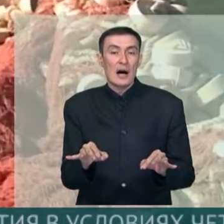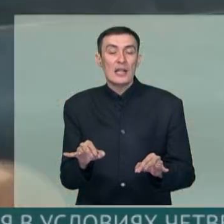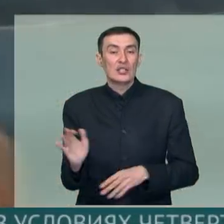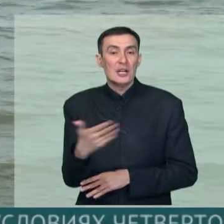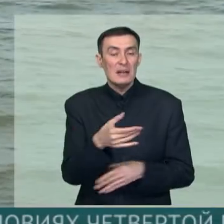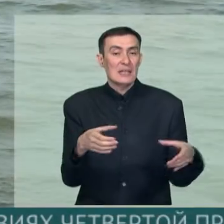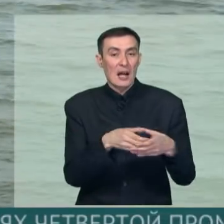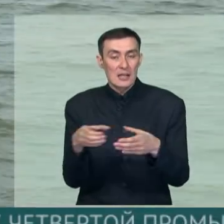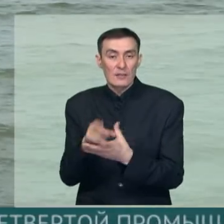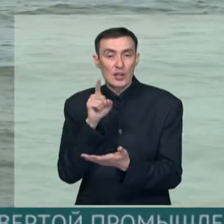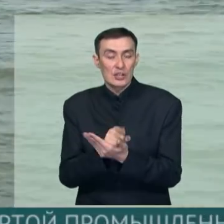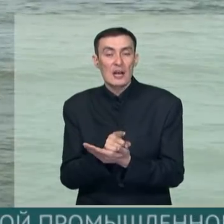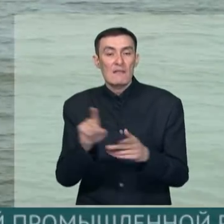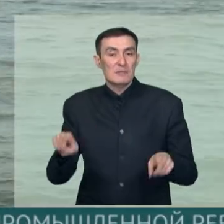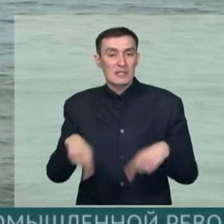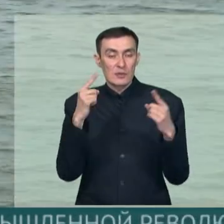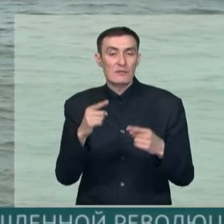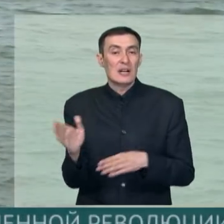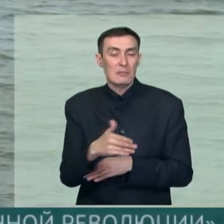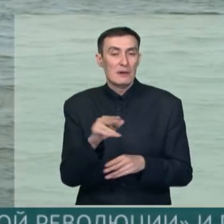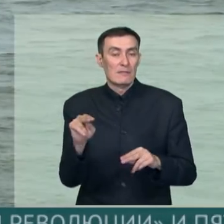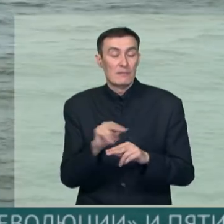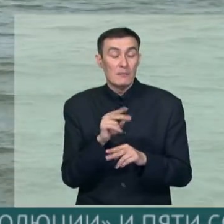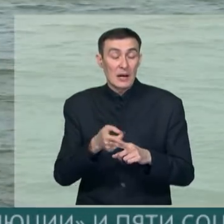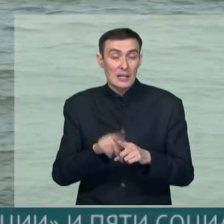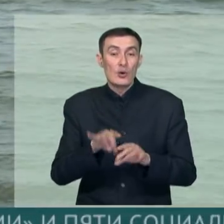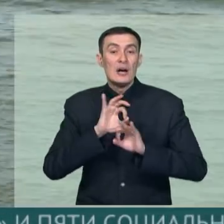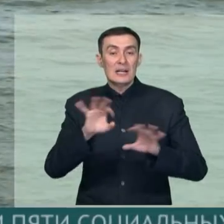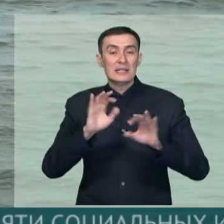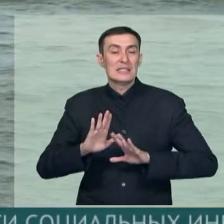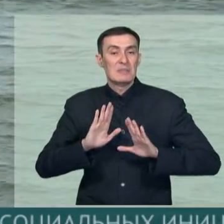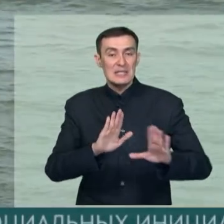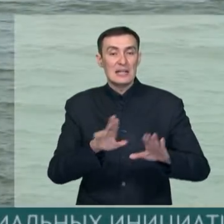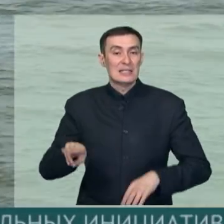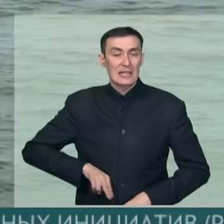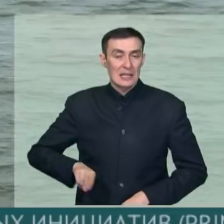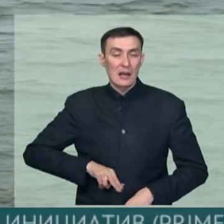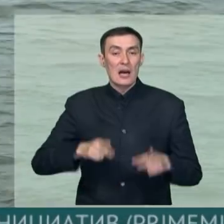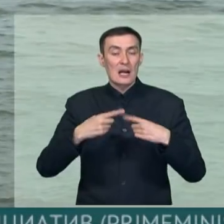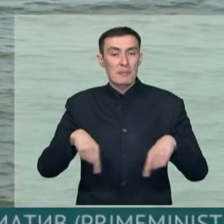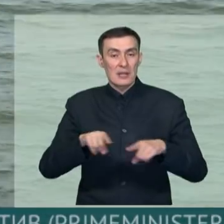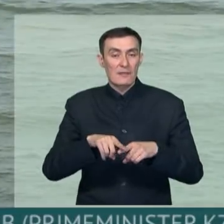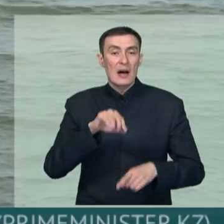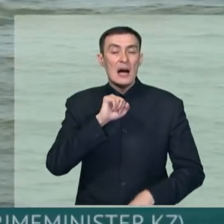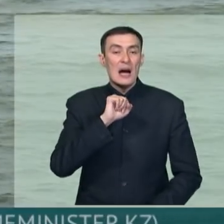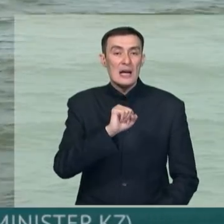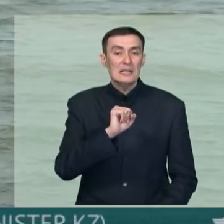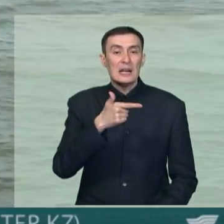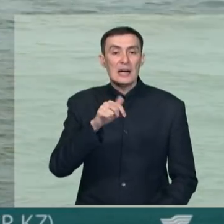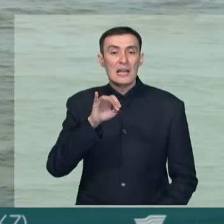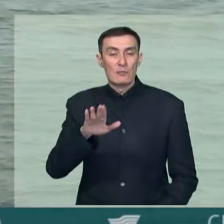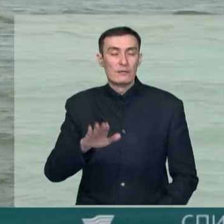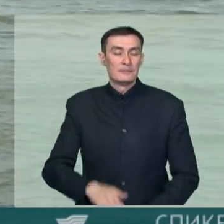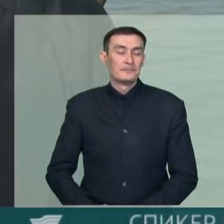коллективы должны заниматься воспроизводством природных запасов. Вот что рассказал заместитель директора одного из кооперативов Оскар Зинорович Галимов.